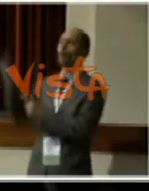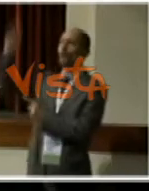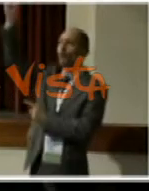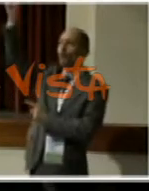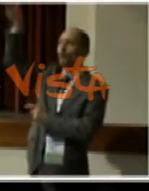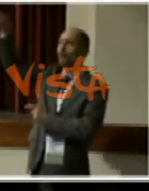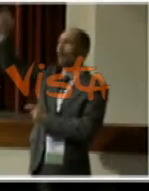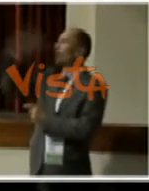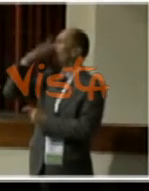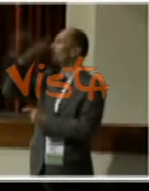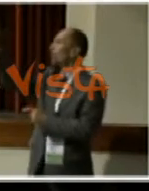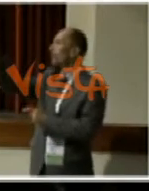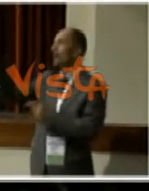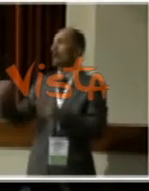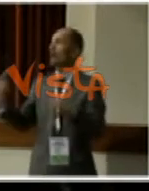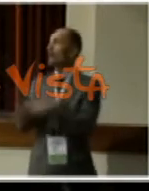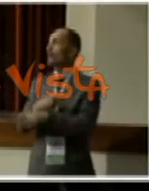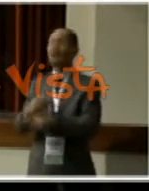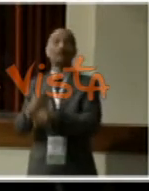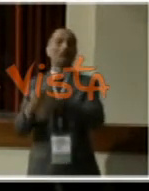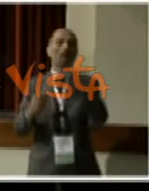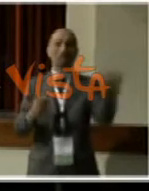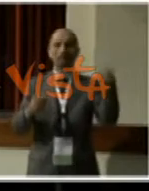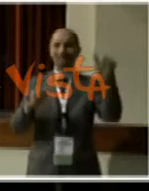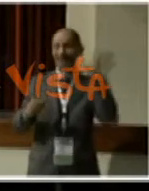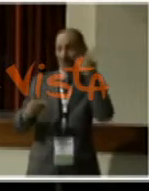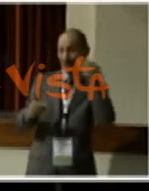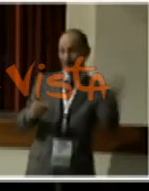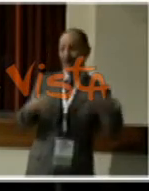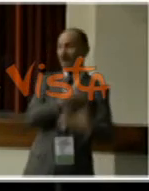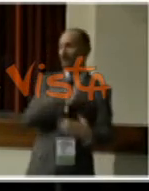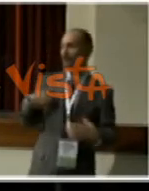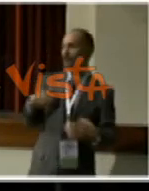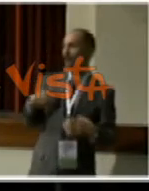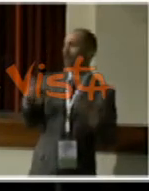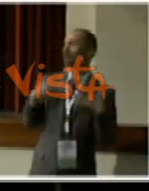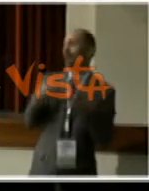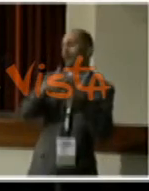Quella alla vostra sinistra è una delle più grandi scienziate che il nostro paese ha. Quello